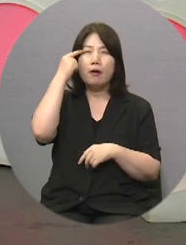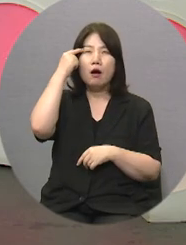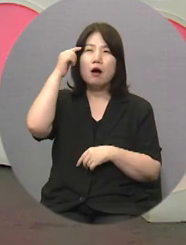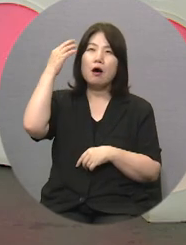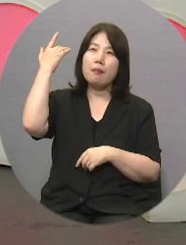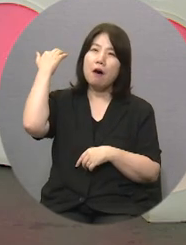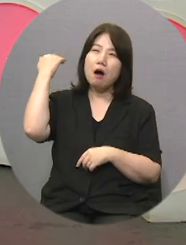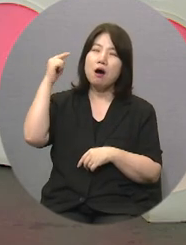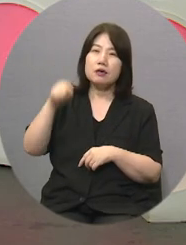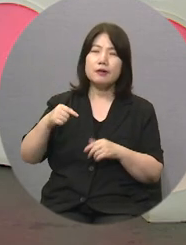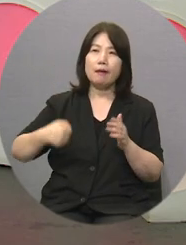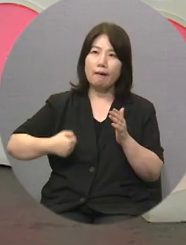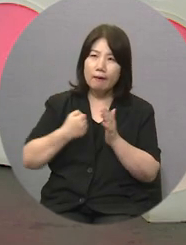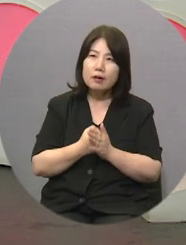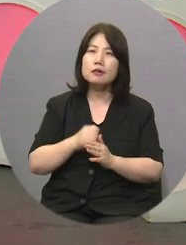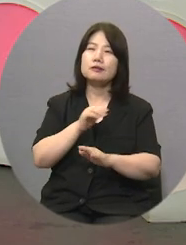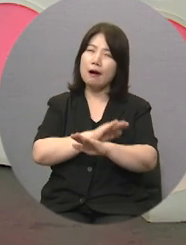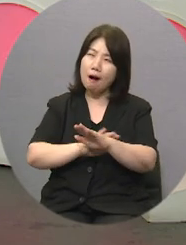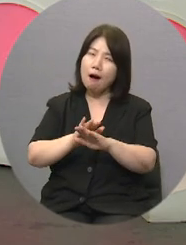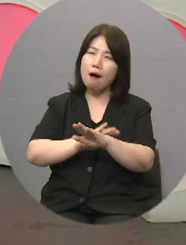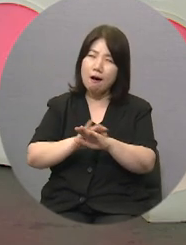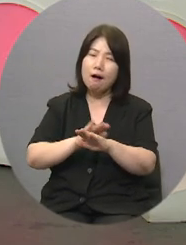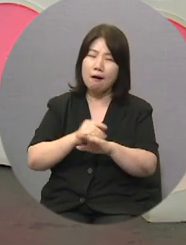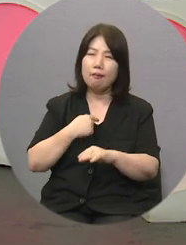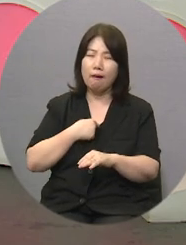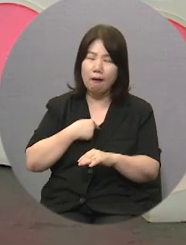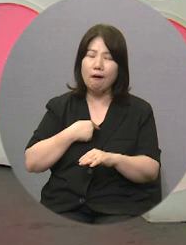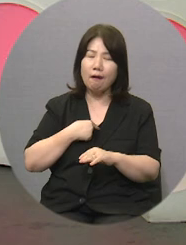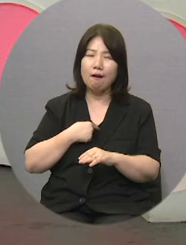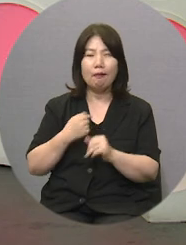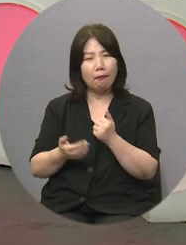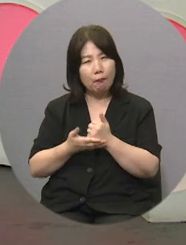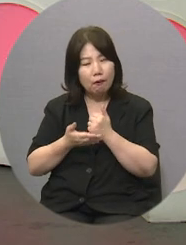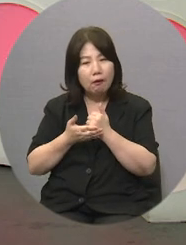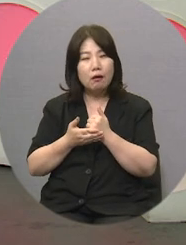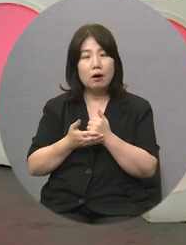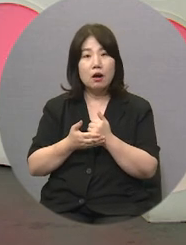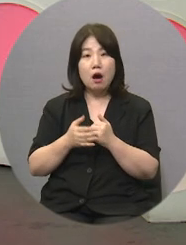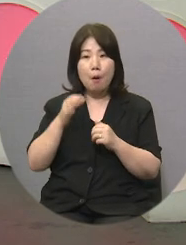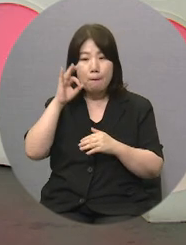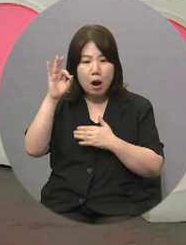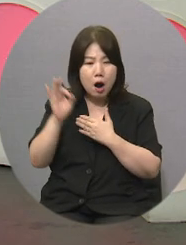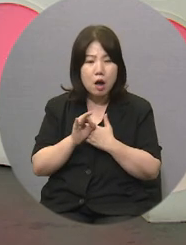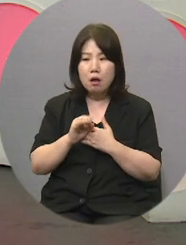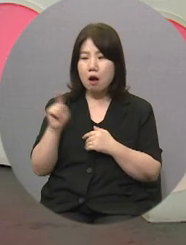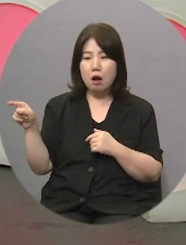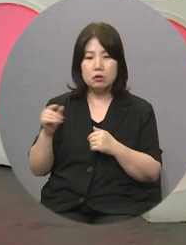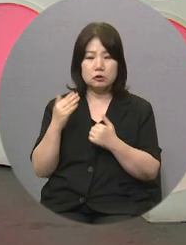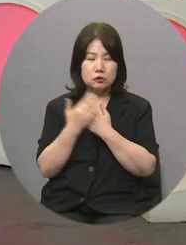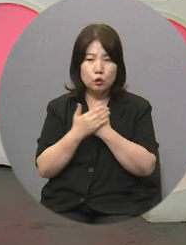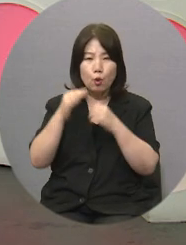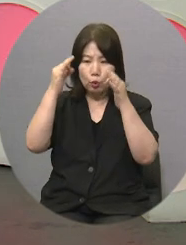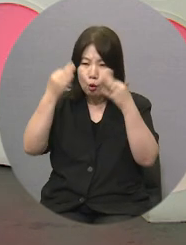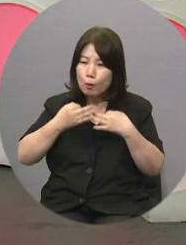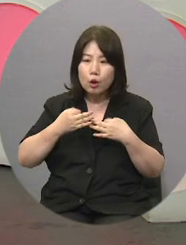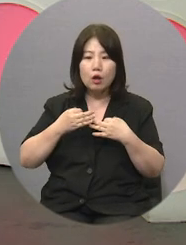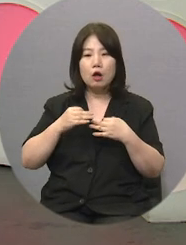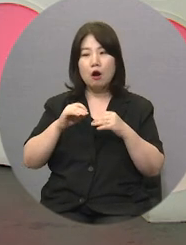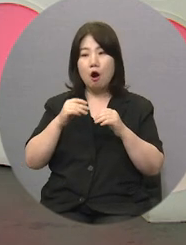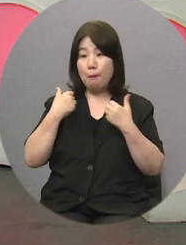선택이 고맙다고 대견하다고 느꼈습니다. 만약 그때 스스로를 돌보겠다고 결심하지